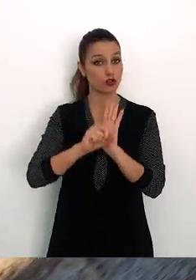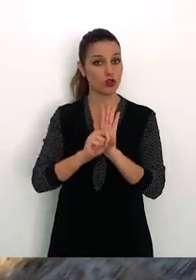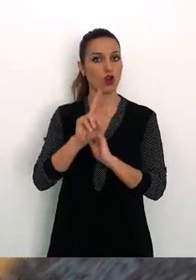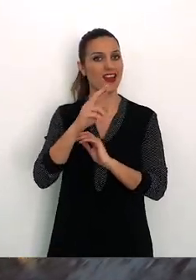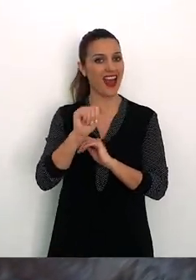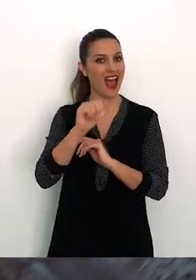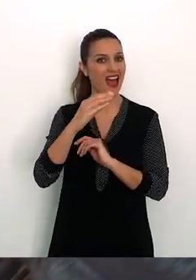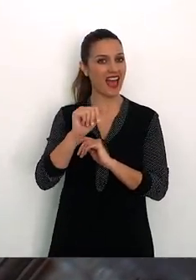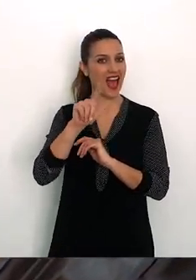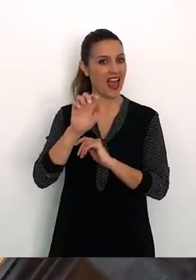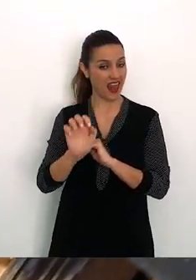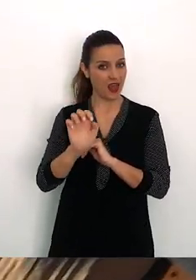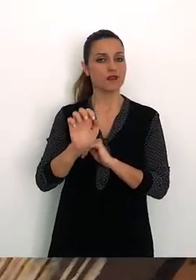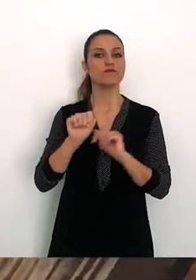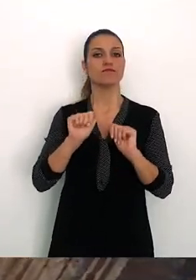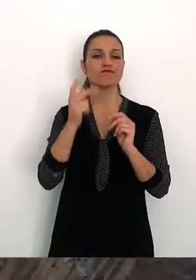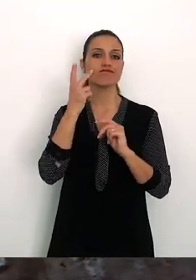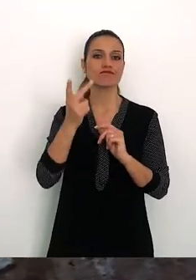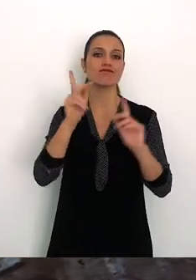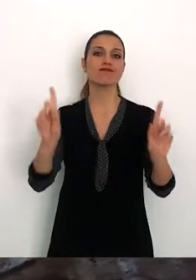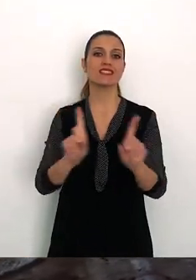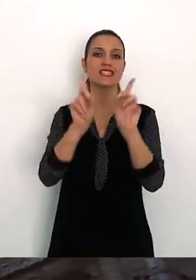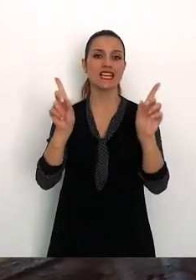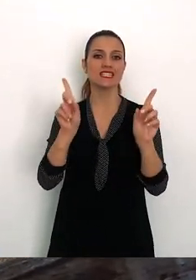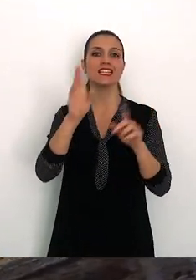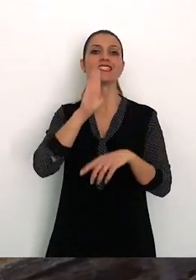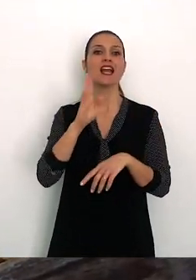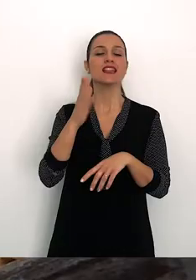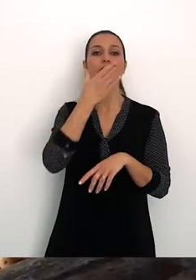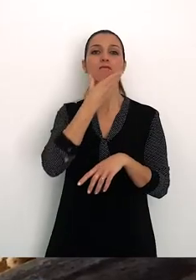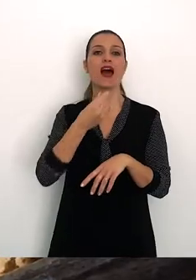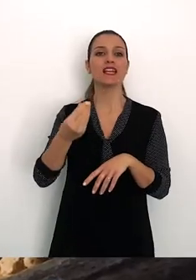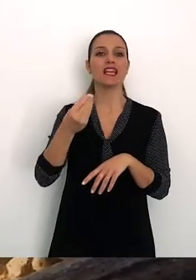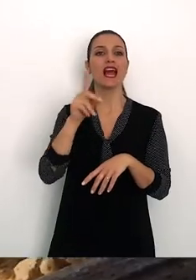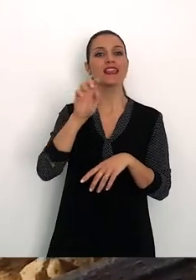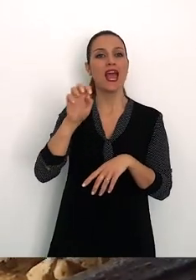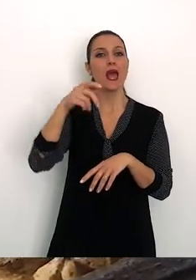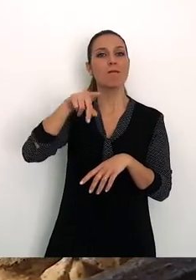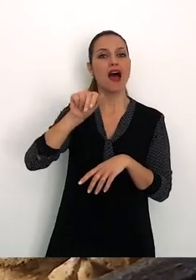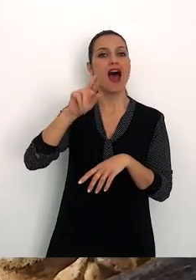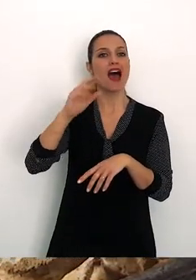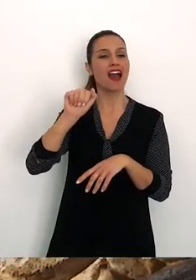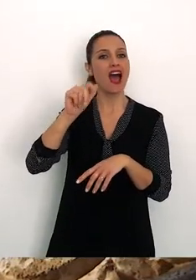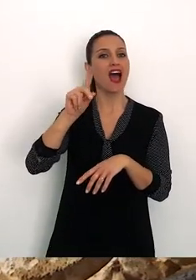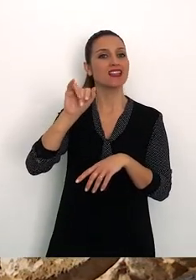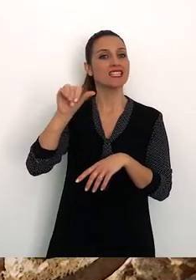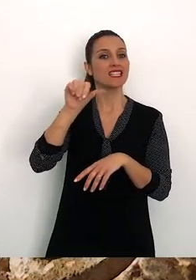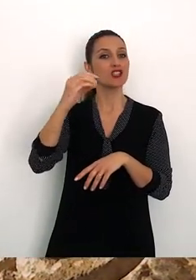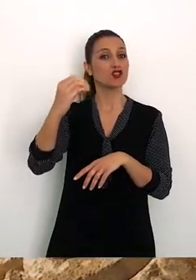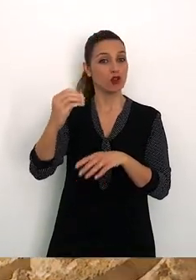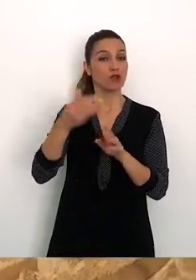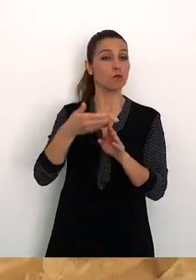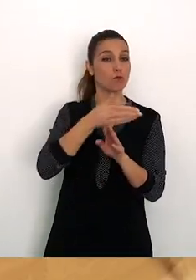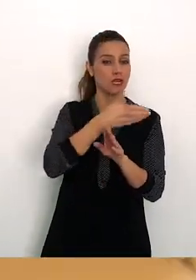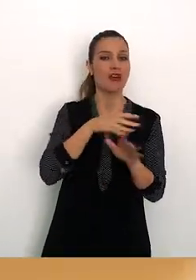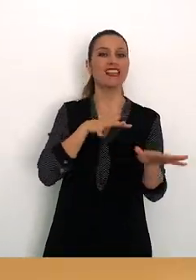Nel cuore del centro storico di Racale si può ammirare la matrice chiesa di Santa Maria de Paradiso, eretta sulle spoglie della